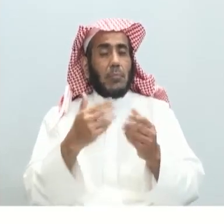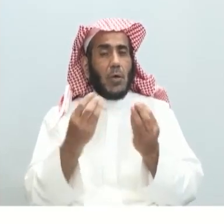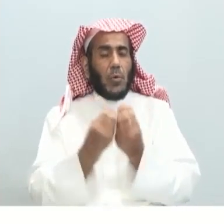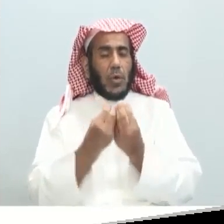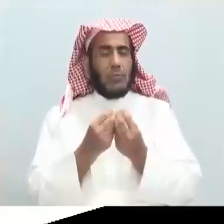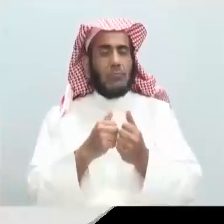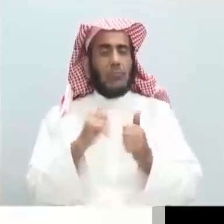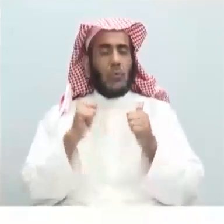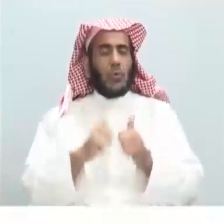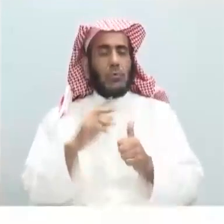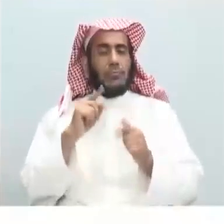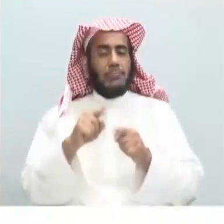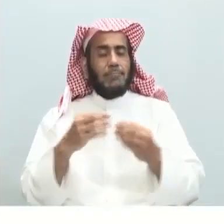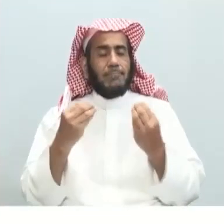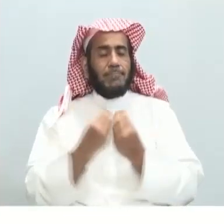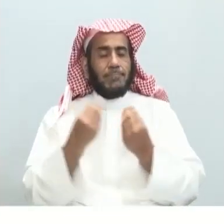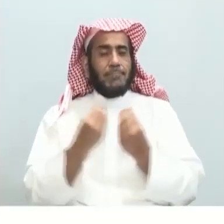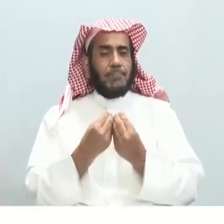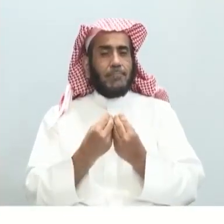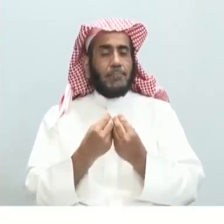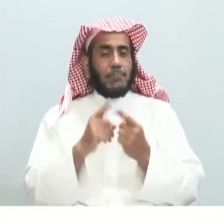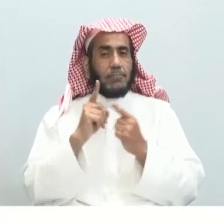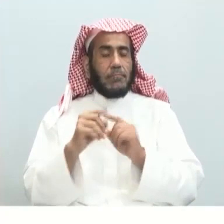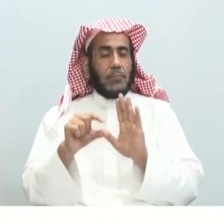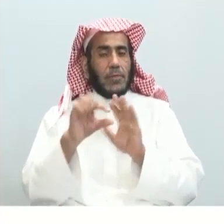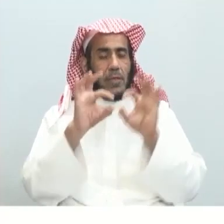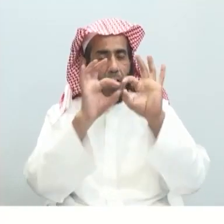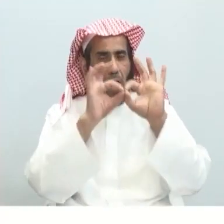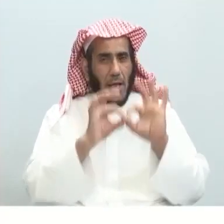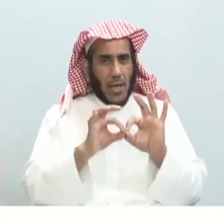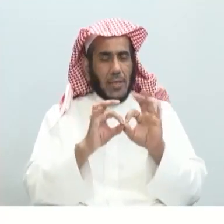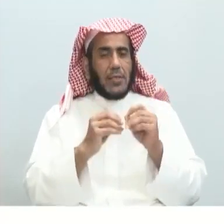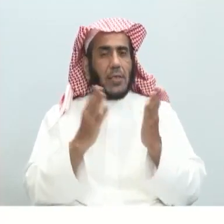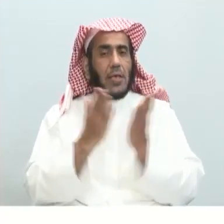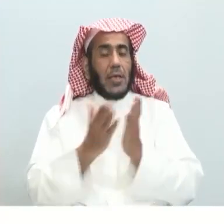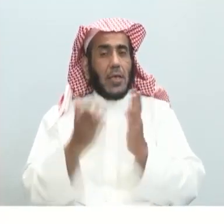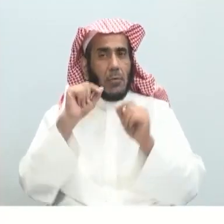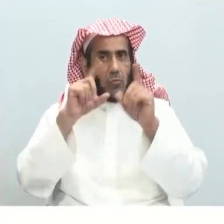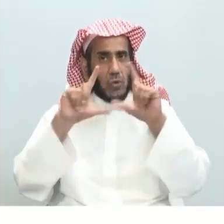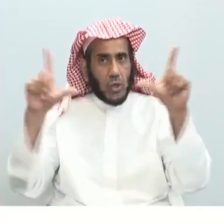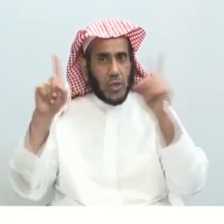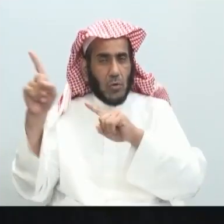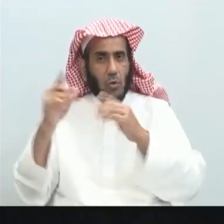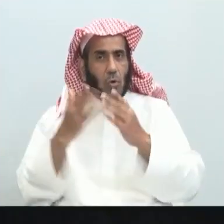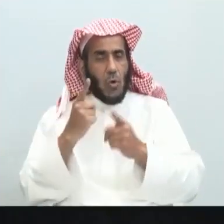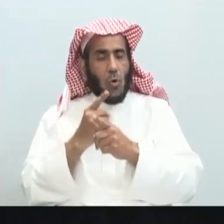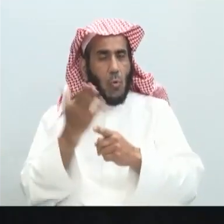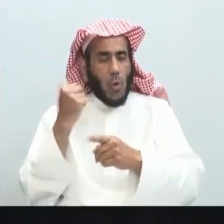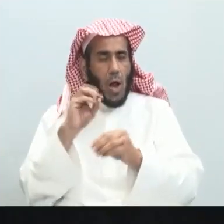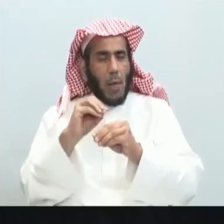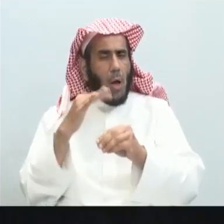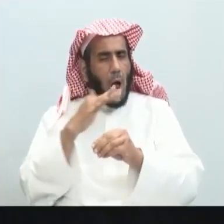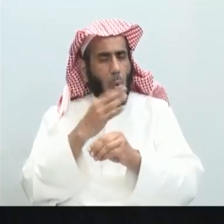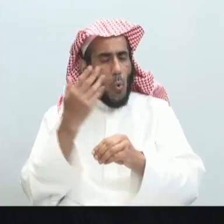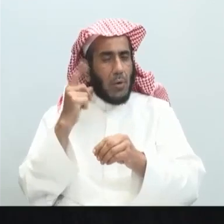ايها الطلاب والطالبات مع هذه الايات الكريمات التي ترونها على الشاشه وقد تلتها على مسامعكم